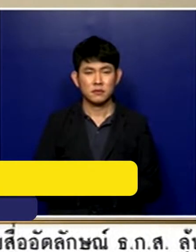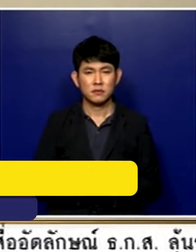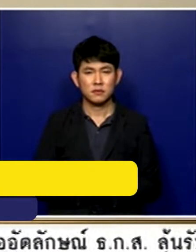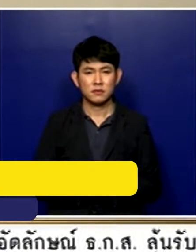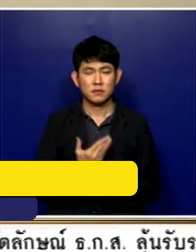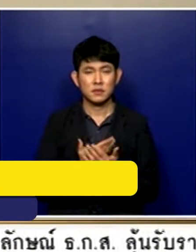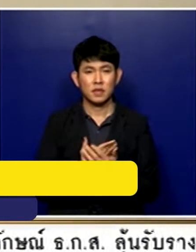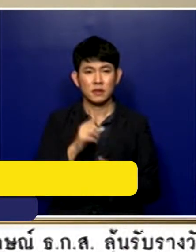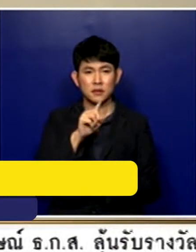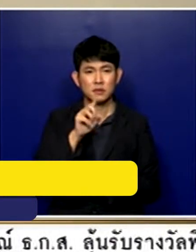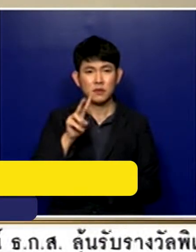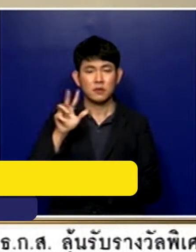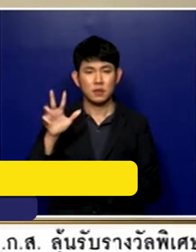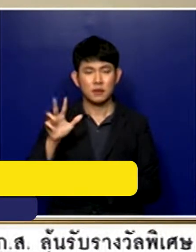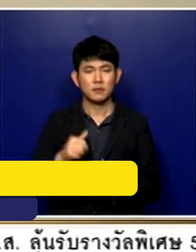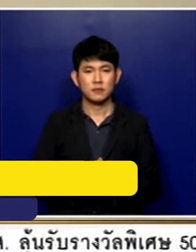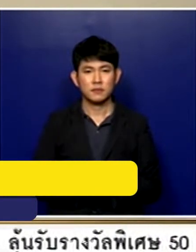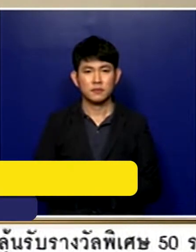บาท 3บาทครับ